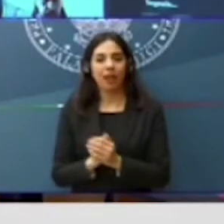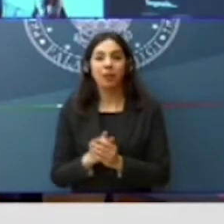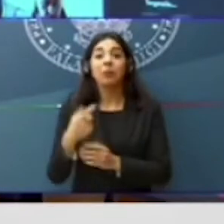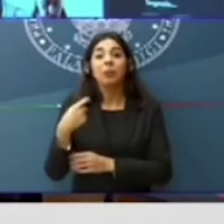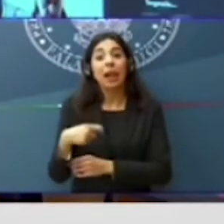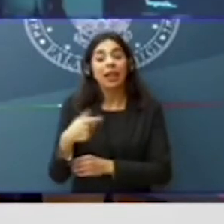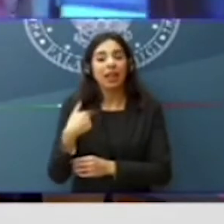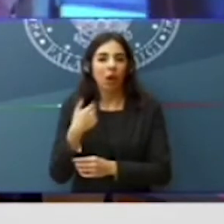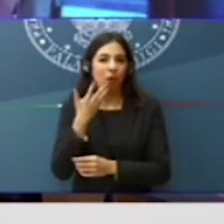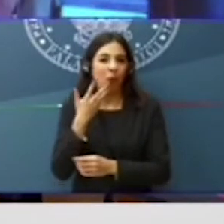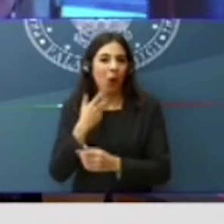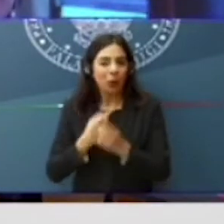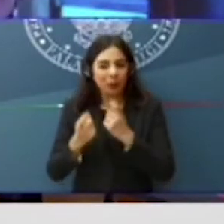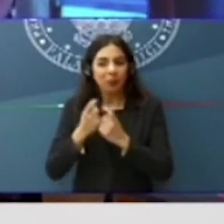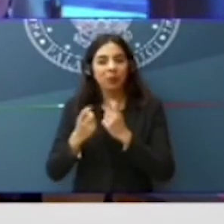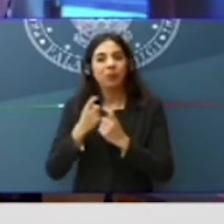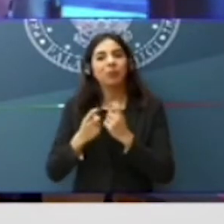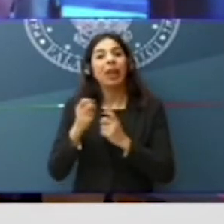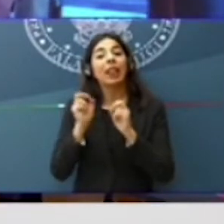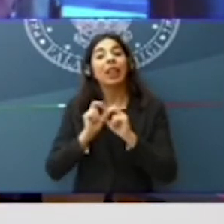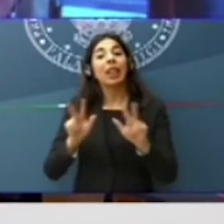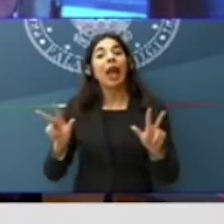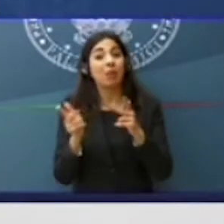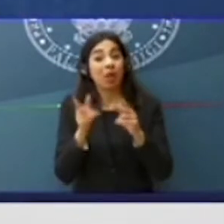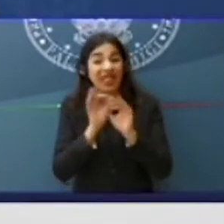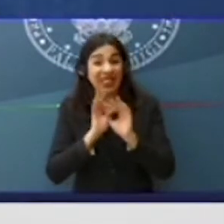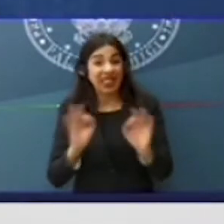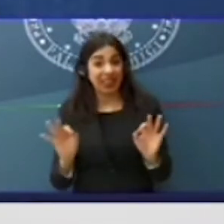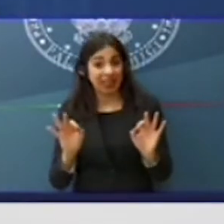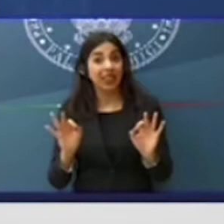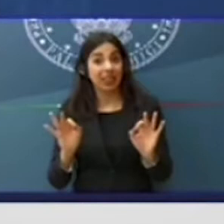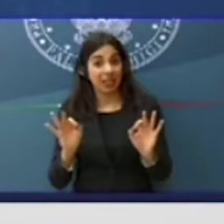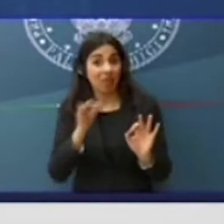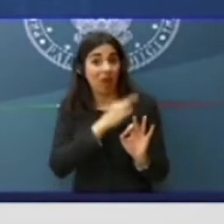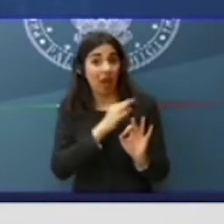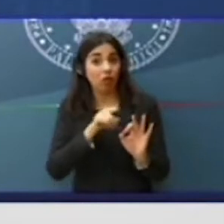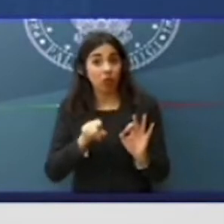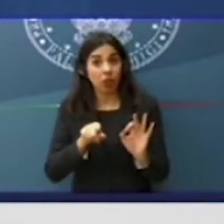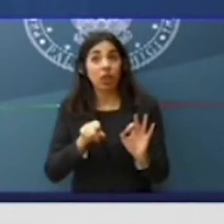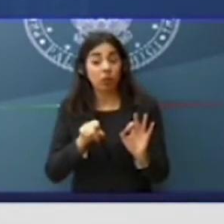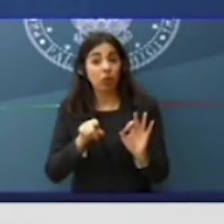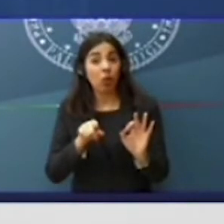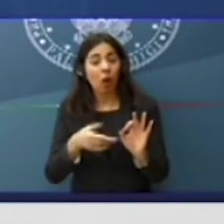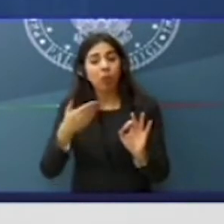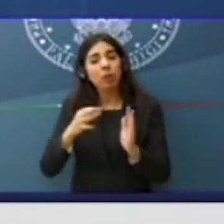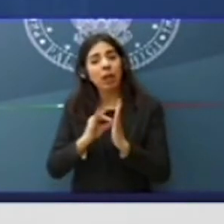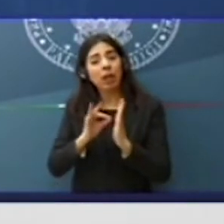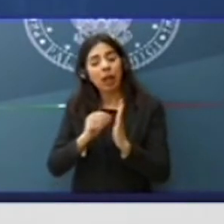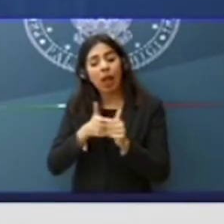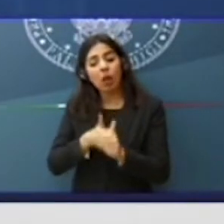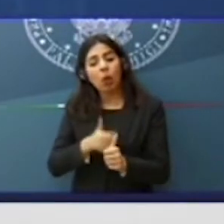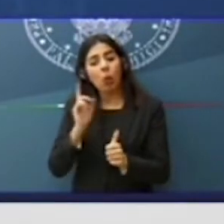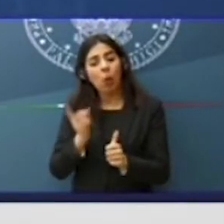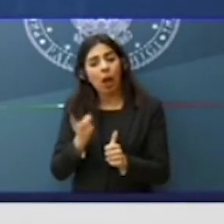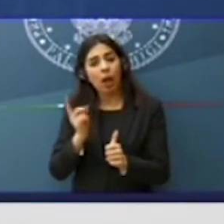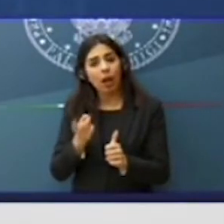che dice, parla solo quando ha da dire delle cose, ma che nel contempo si sta anche un po' sciogliendo con i giornalisti.